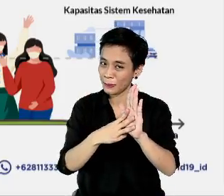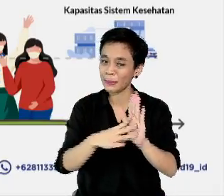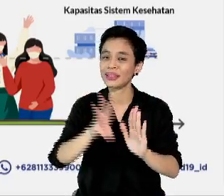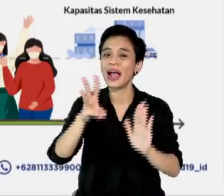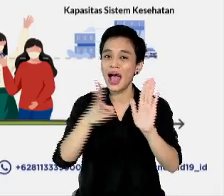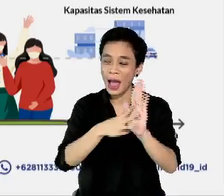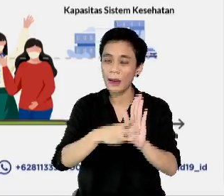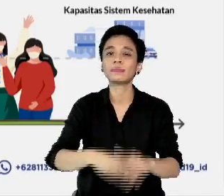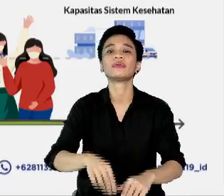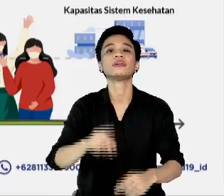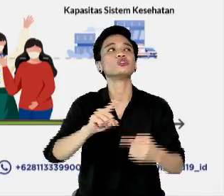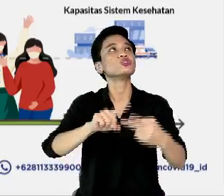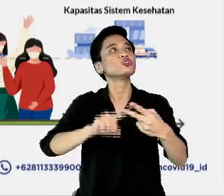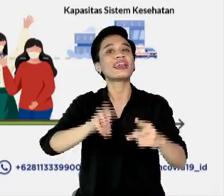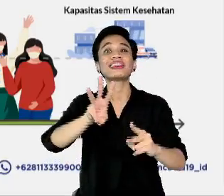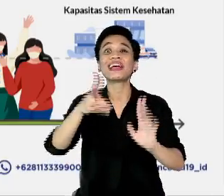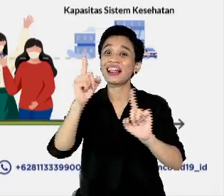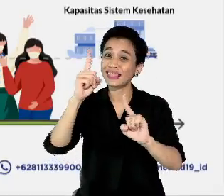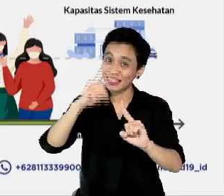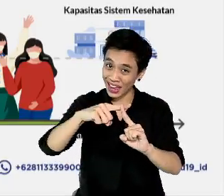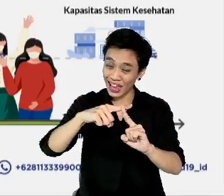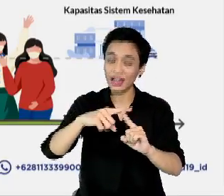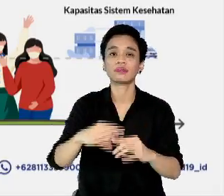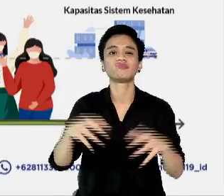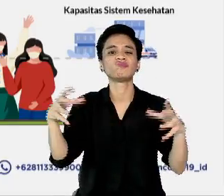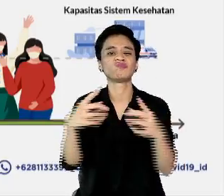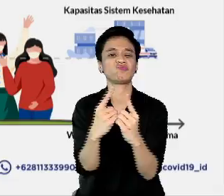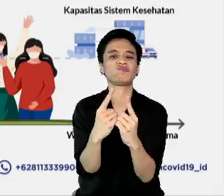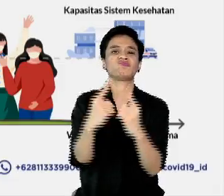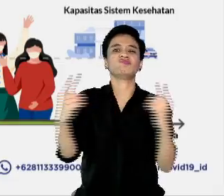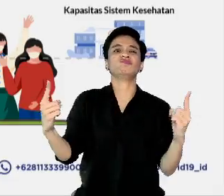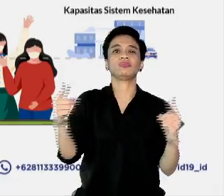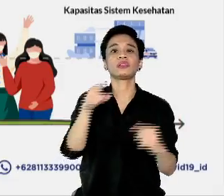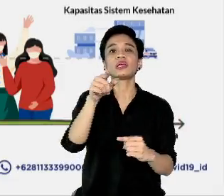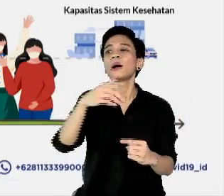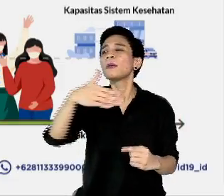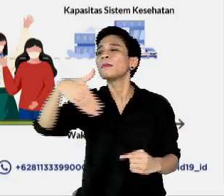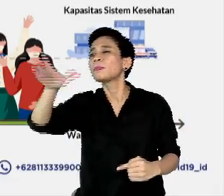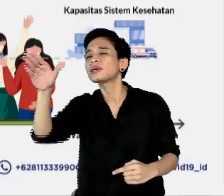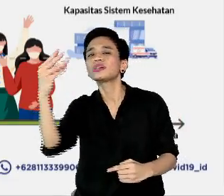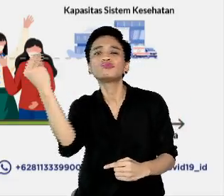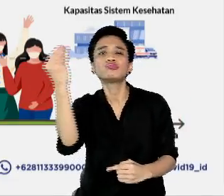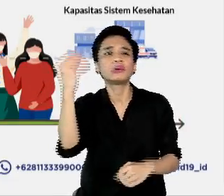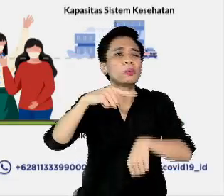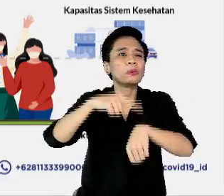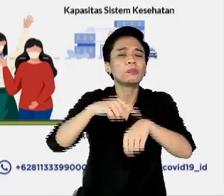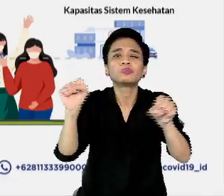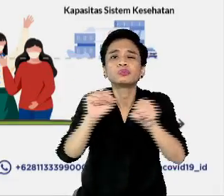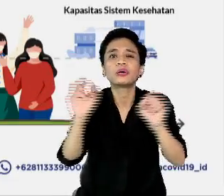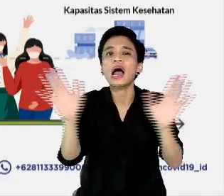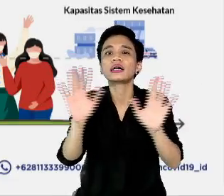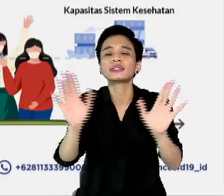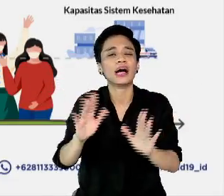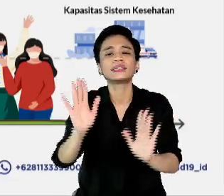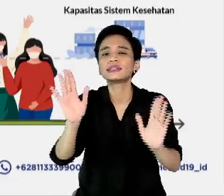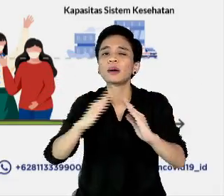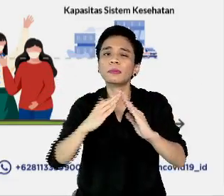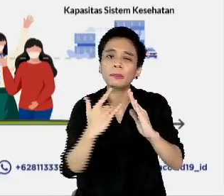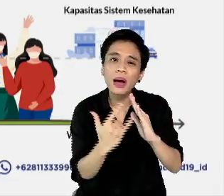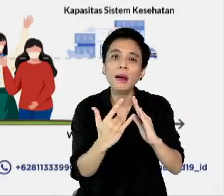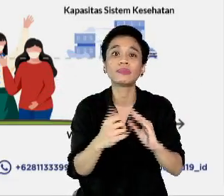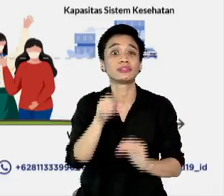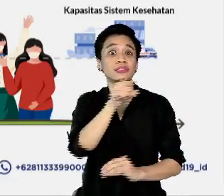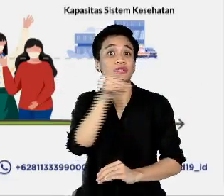memasifkan 3T, menjauhi kerumunan, menunda perjalanan yang tidak terlalu mendesak, memasifkan